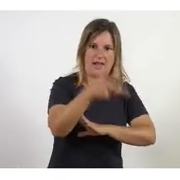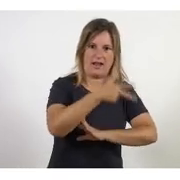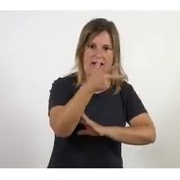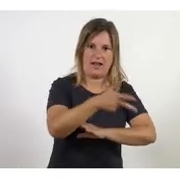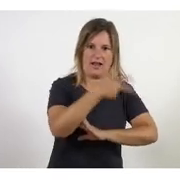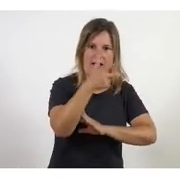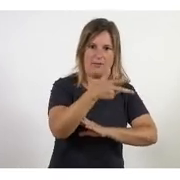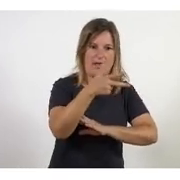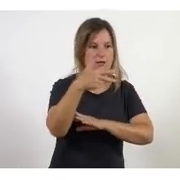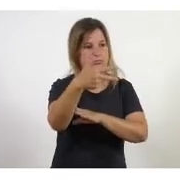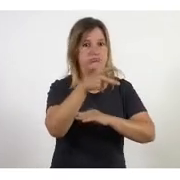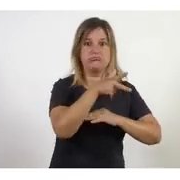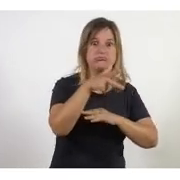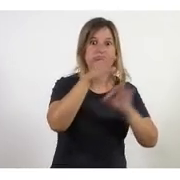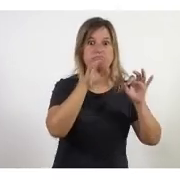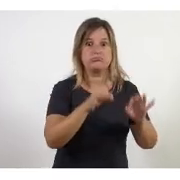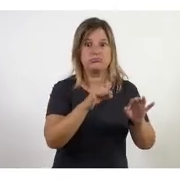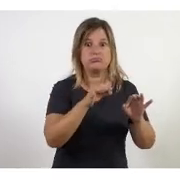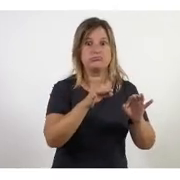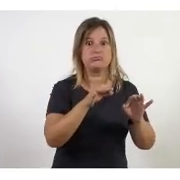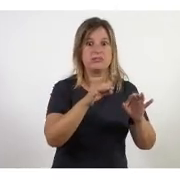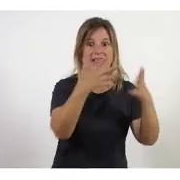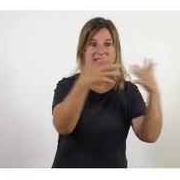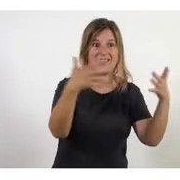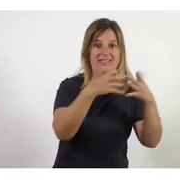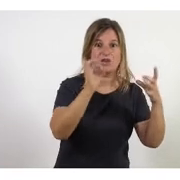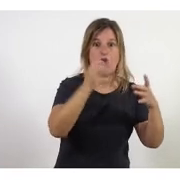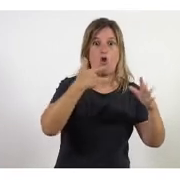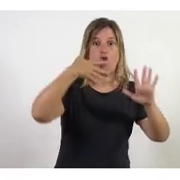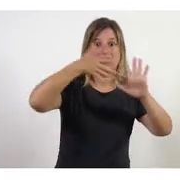ho gravaven els planos i bé amb text o bé amb una narració